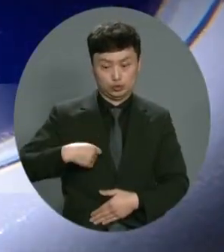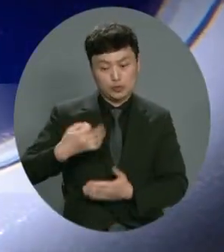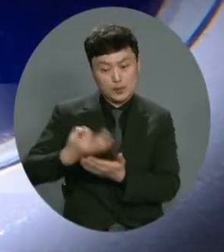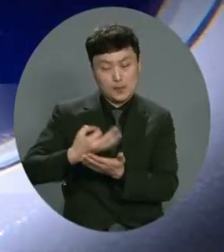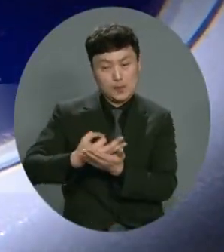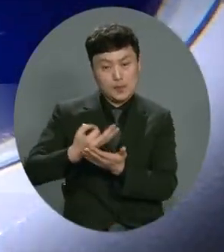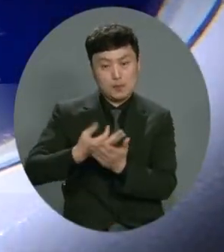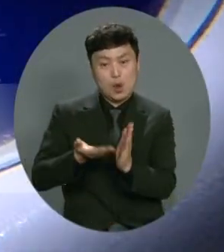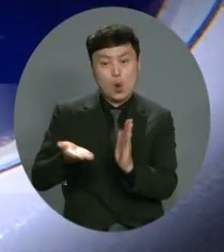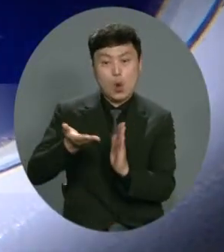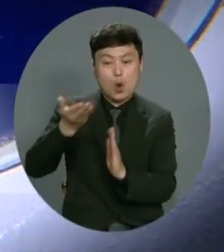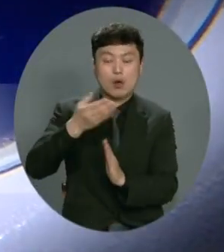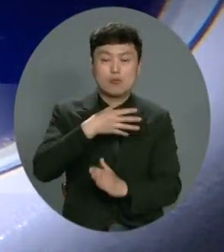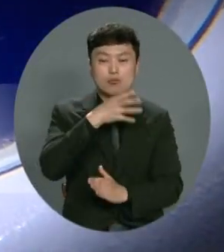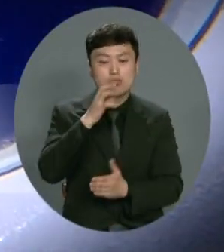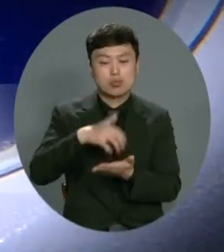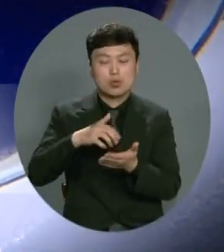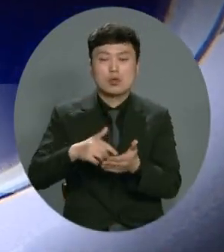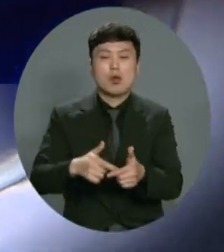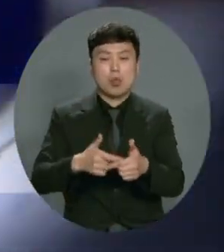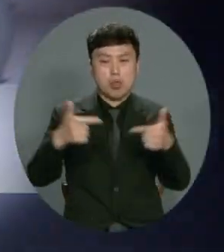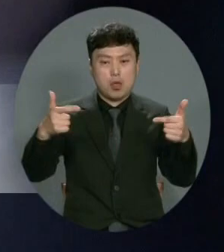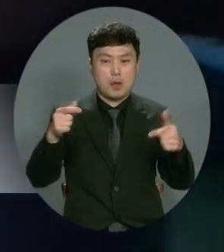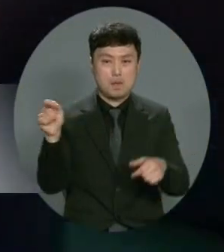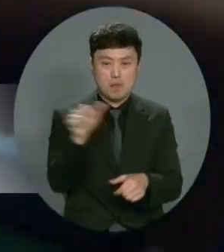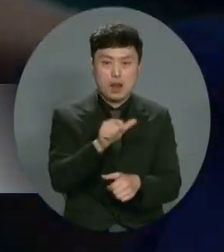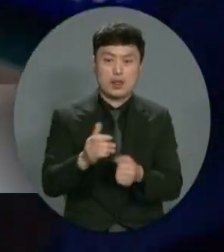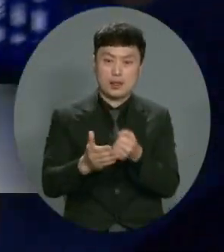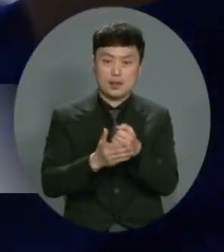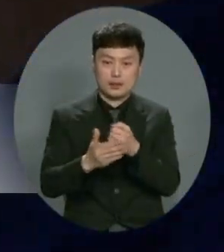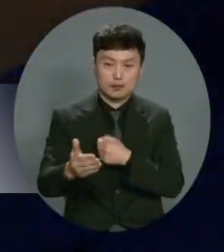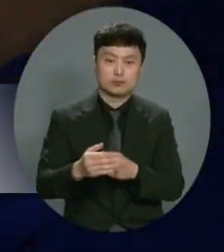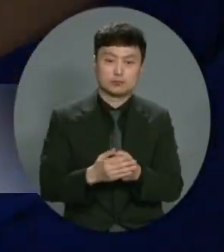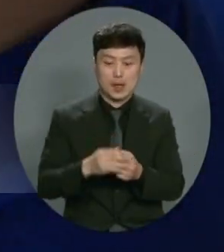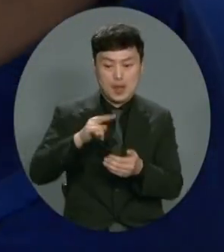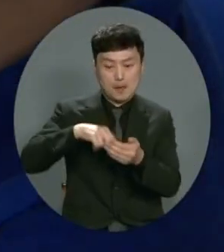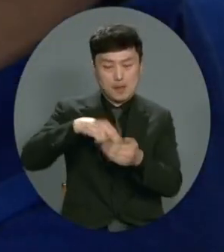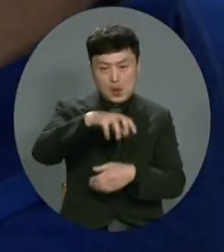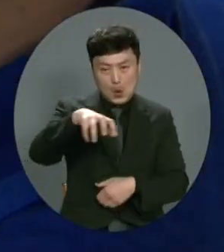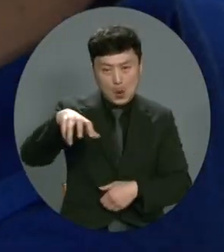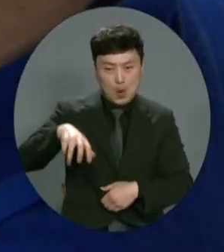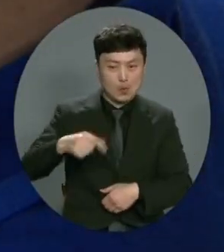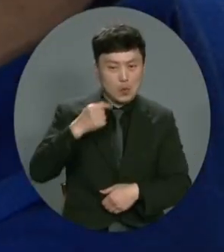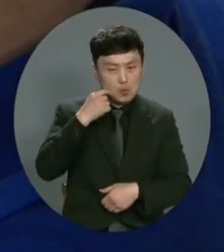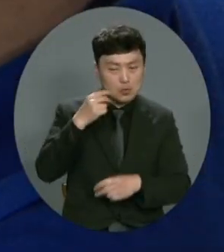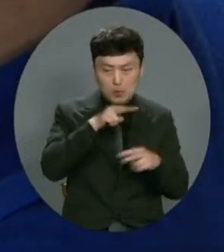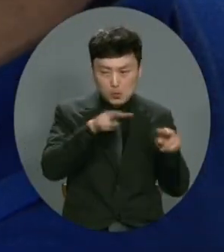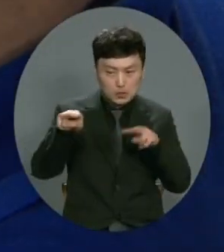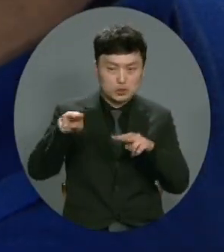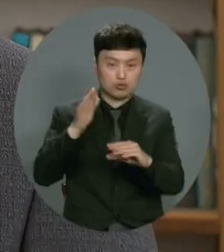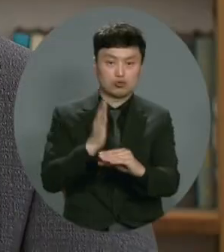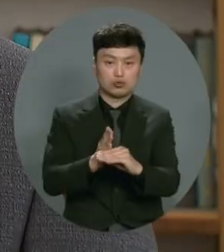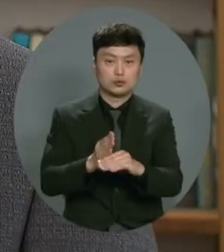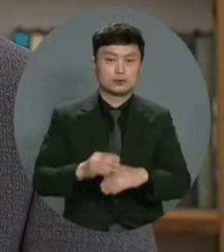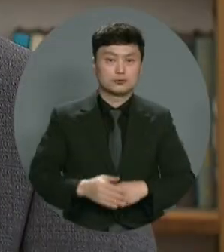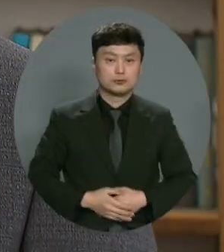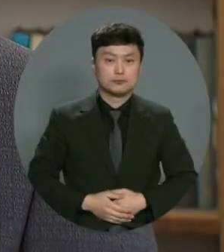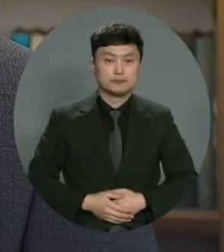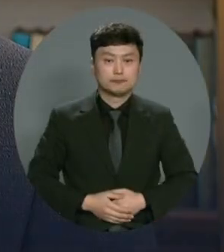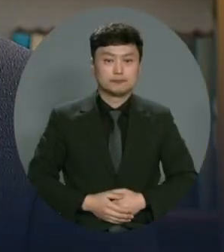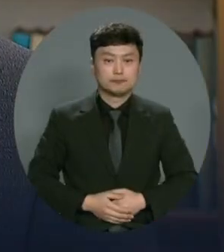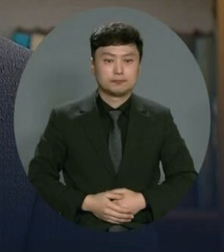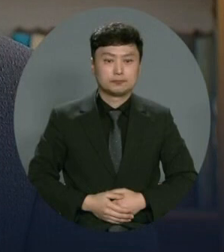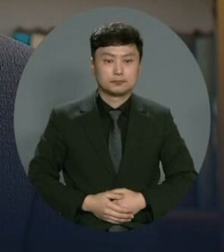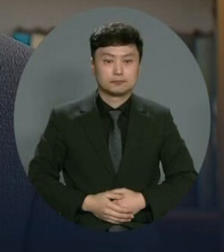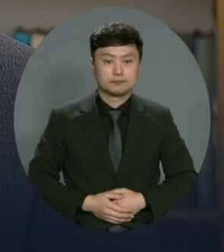높아지고 고령화도 급격히 진행되고 있어 시장 개척 1순위로 주목받고 있습니다. 2년